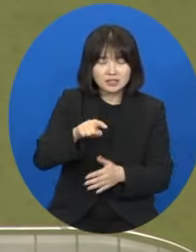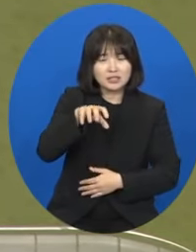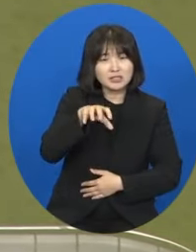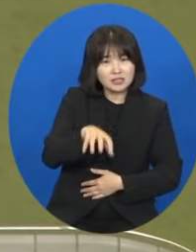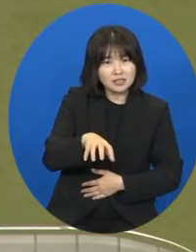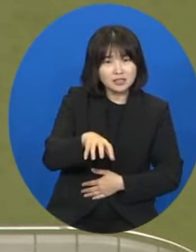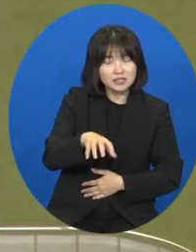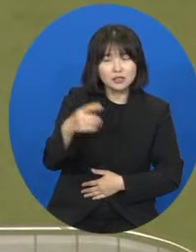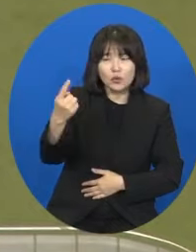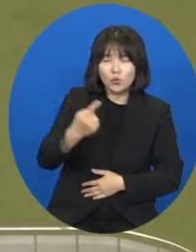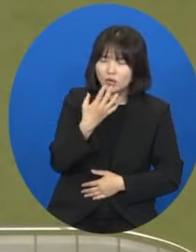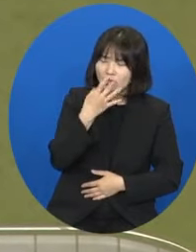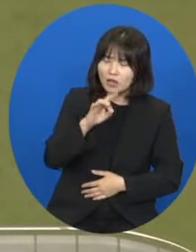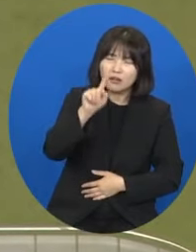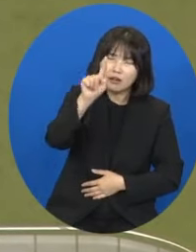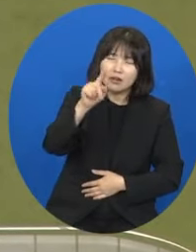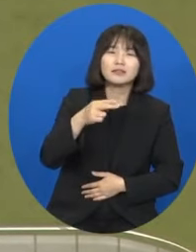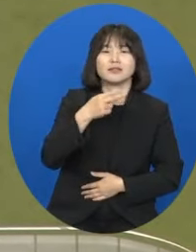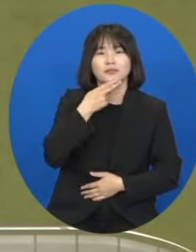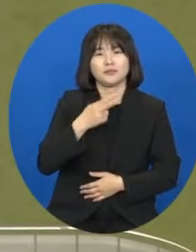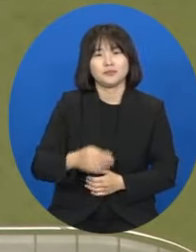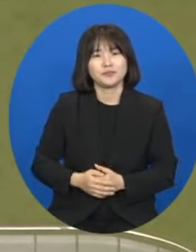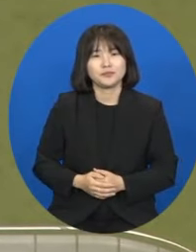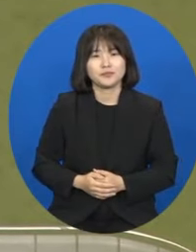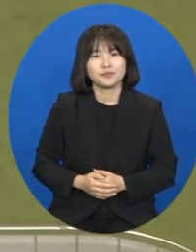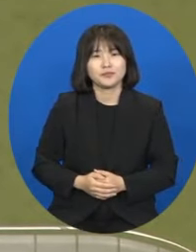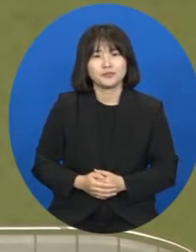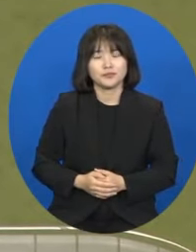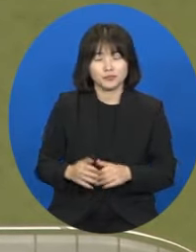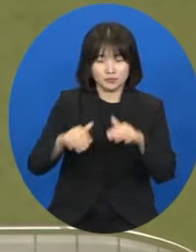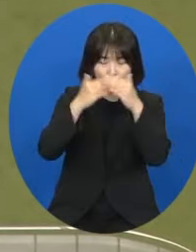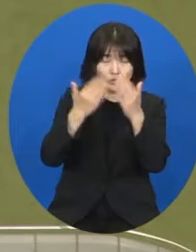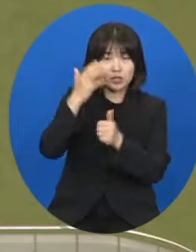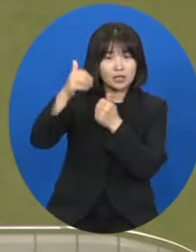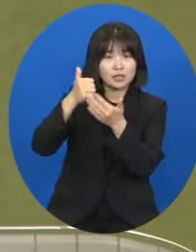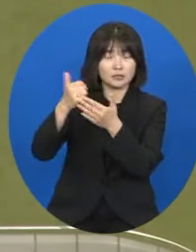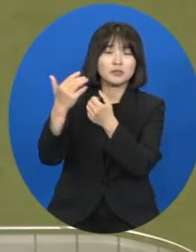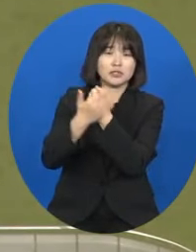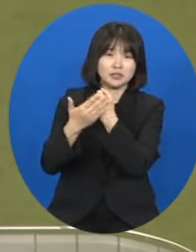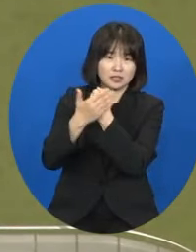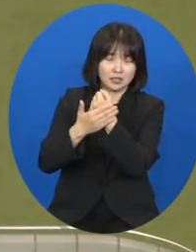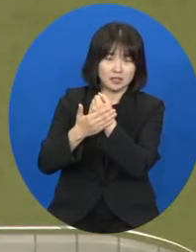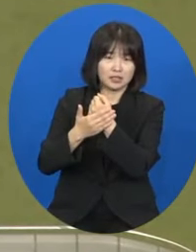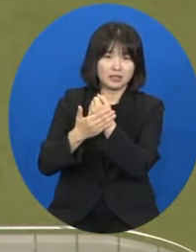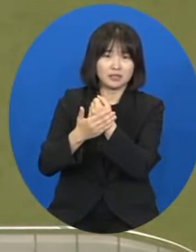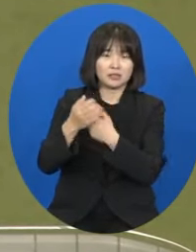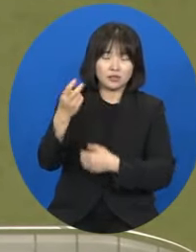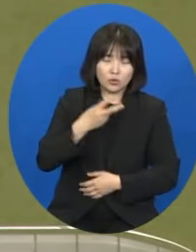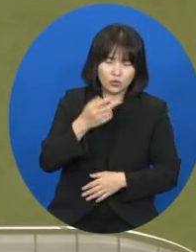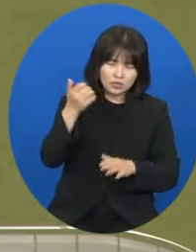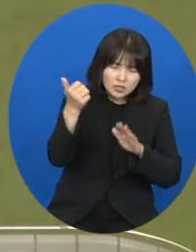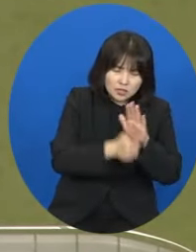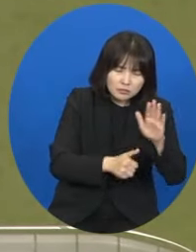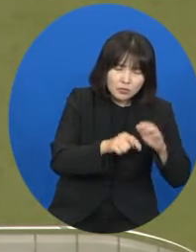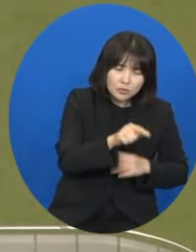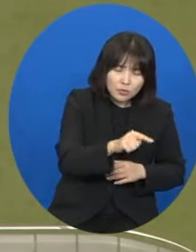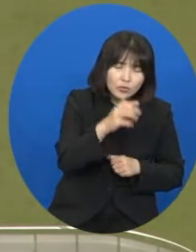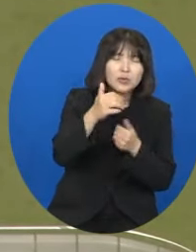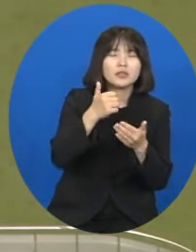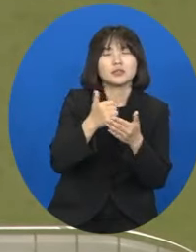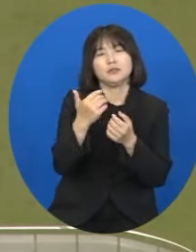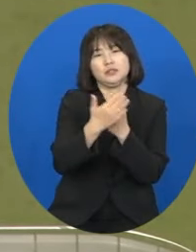것은 단일한 것은 하나도 없습니다. 모든 것이 하나님의 은혜였습니다. 심지어 실패한 것도 하나님의